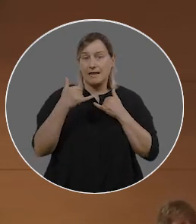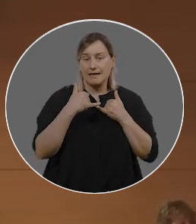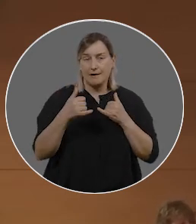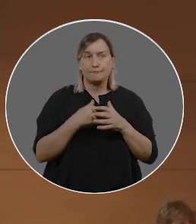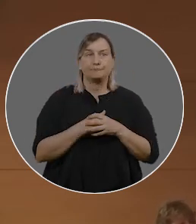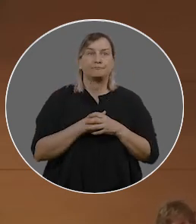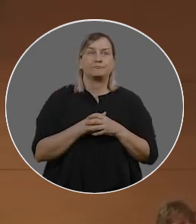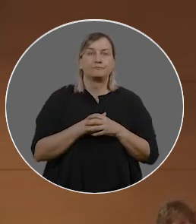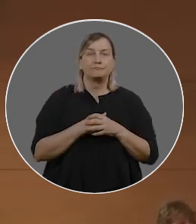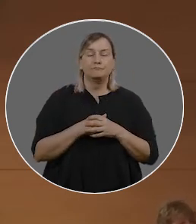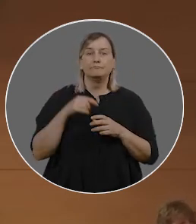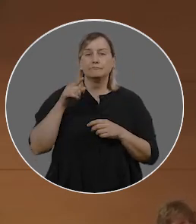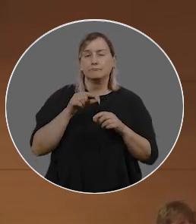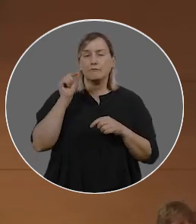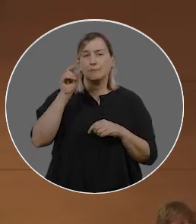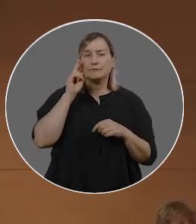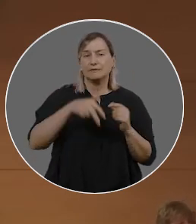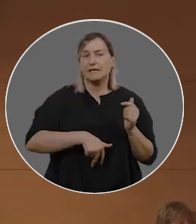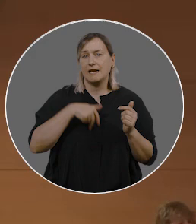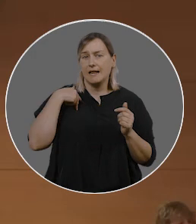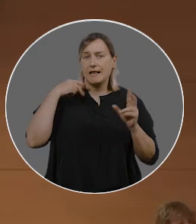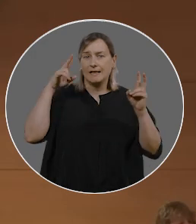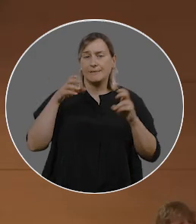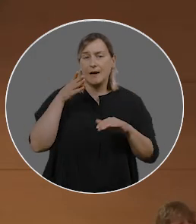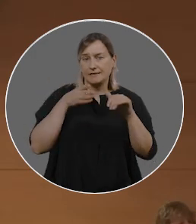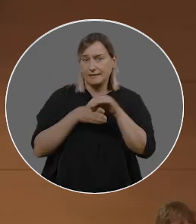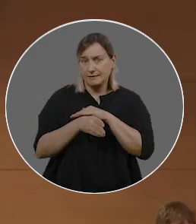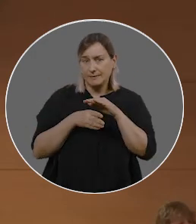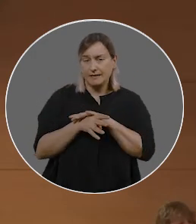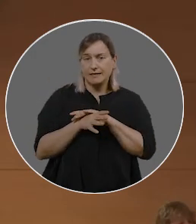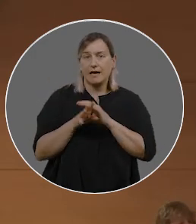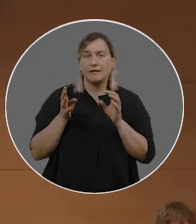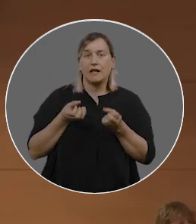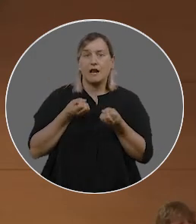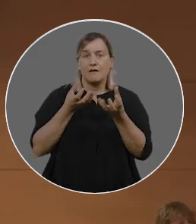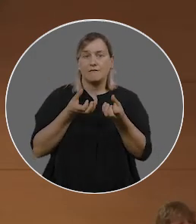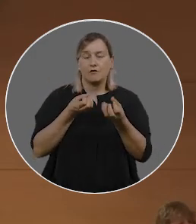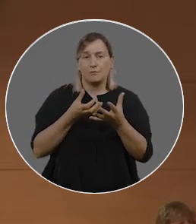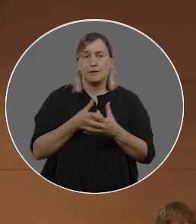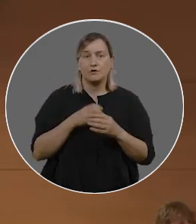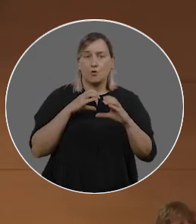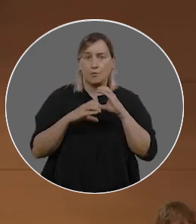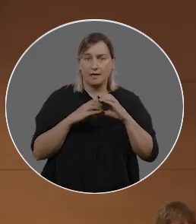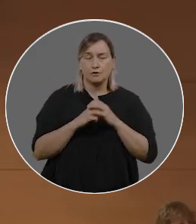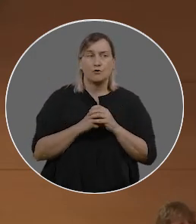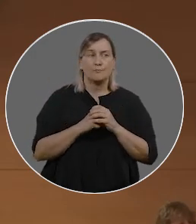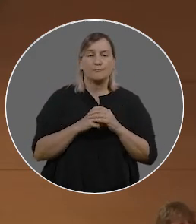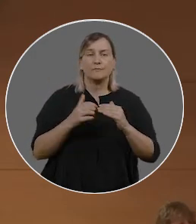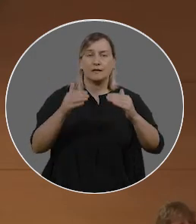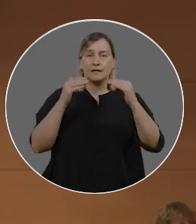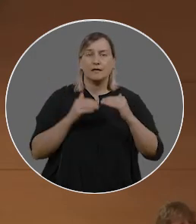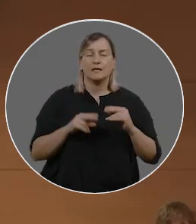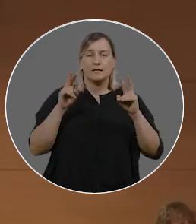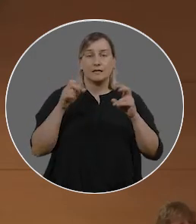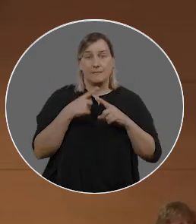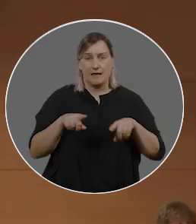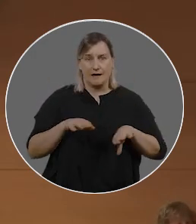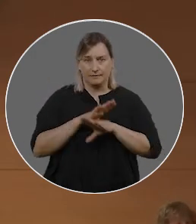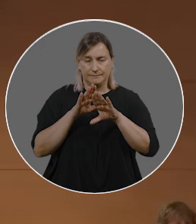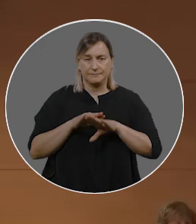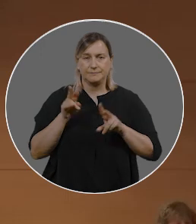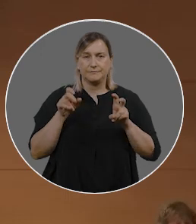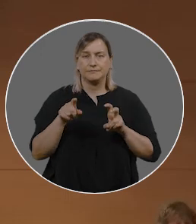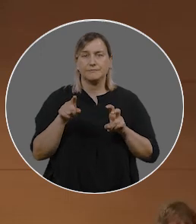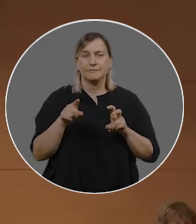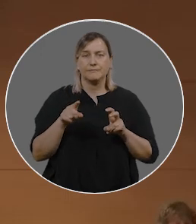en línia, que aquí et dona una visió general del tema de l'accessibilitat en la informació i la comunicació. I tenim una altra cosa, i